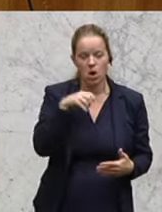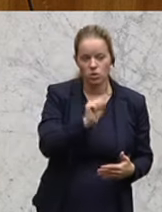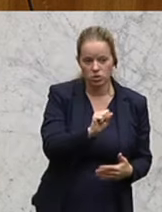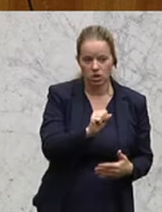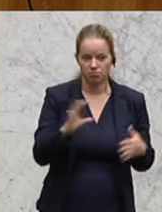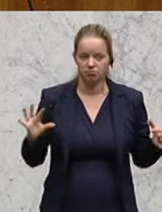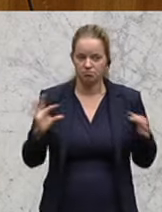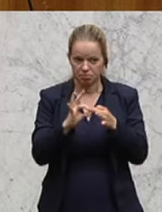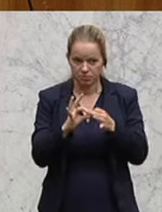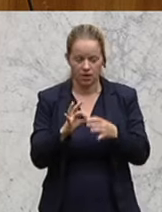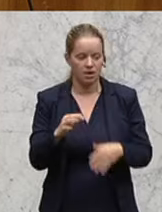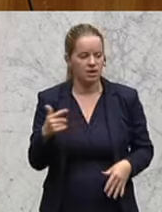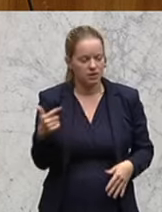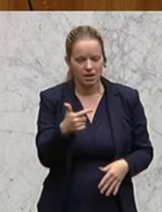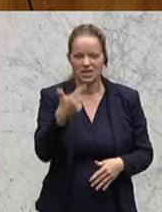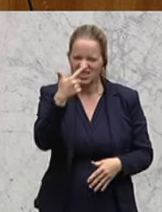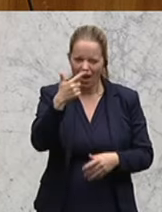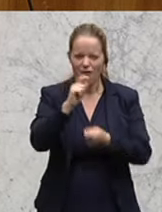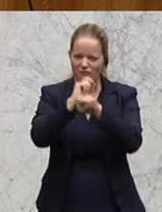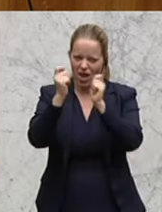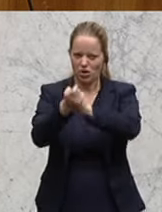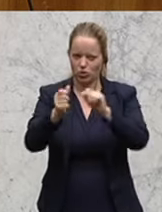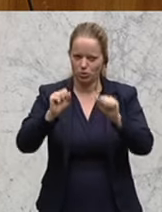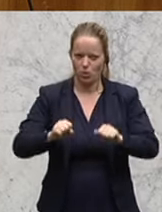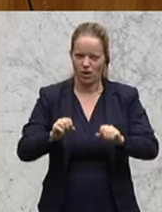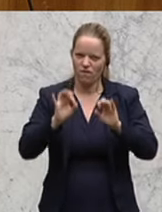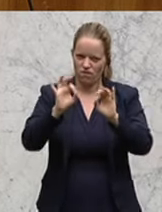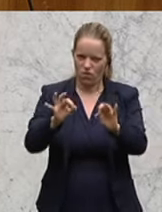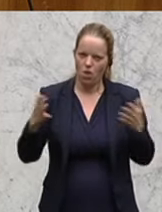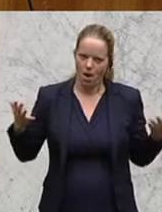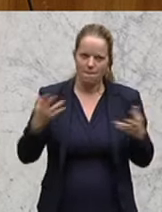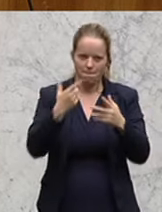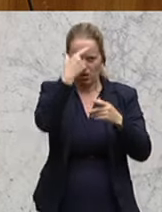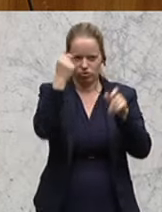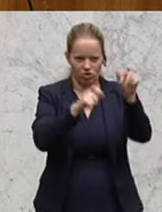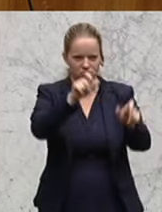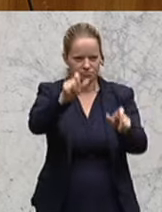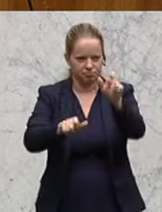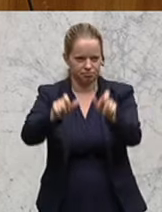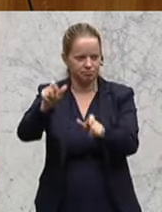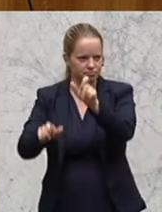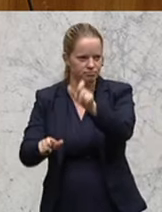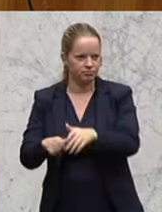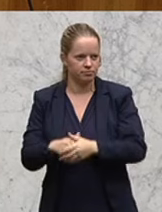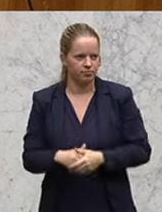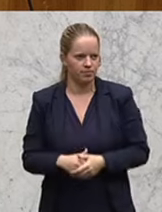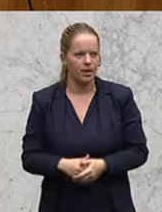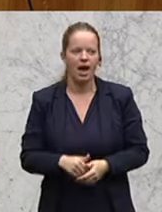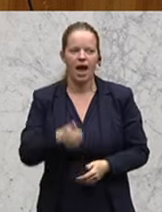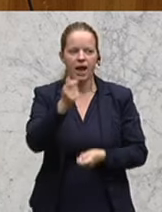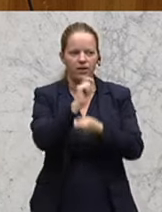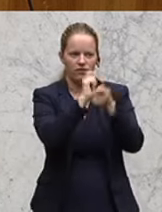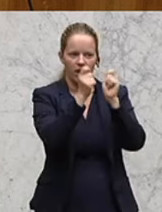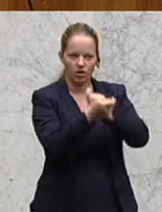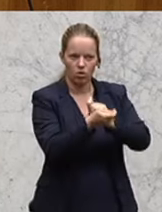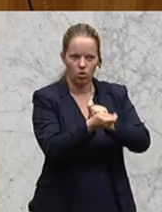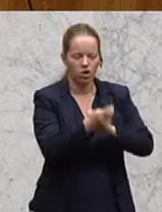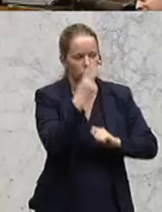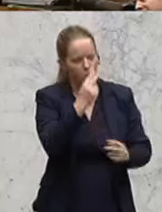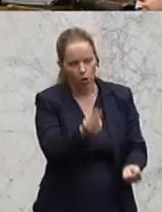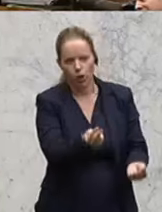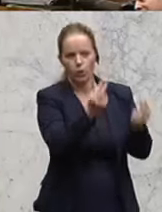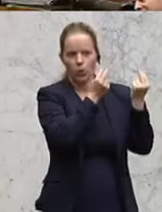Und das sind die zwei Veränderungsmöglichkeiten für die Menschen. Die eine Veränderung, die nach rückwärts gewandt ist, aus unserer Sicht. Und die